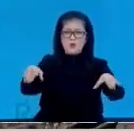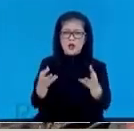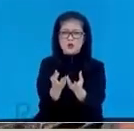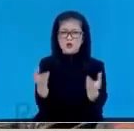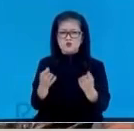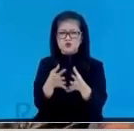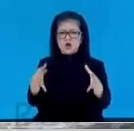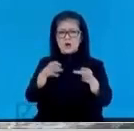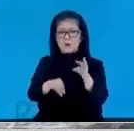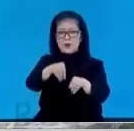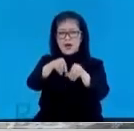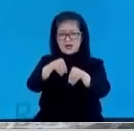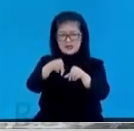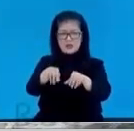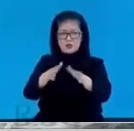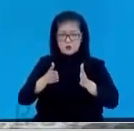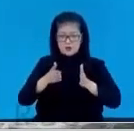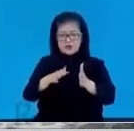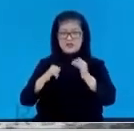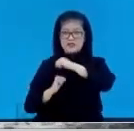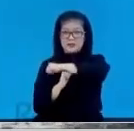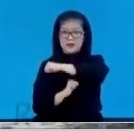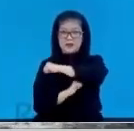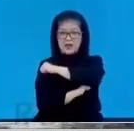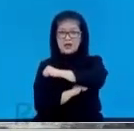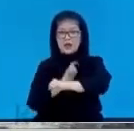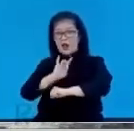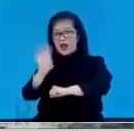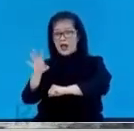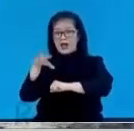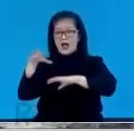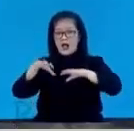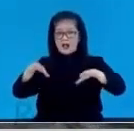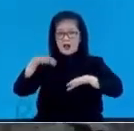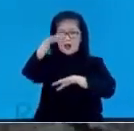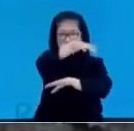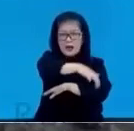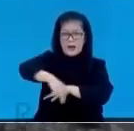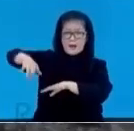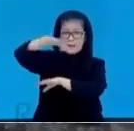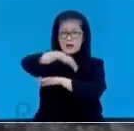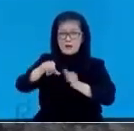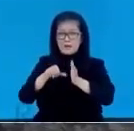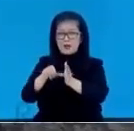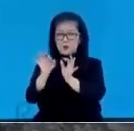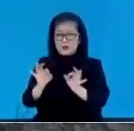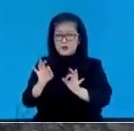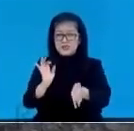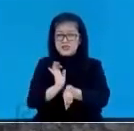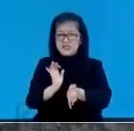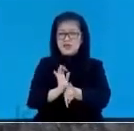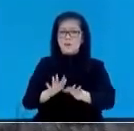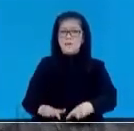badan jembatan. Satu unit alat berat dikerahkan untuk membantu membersihkan sisa material banjir agar